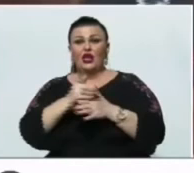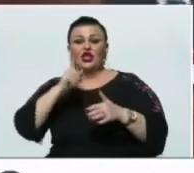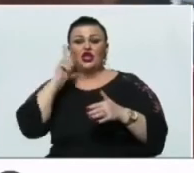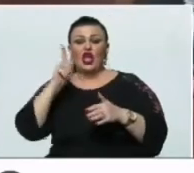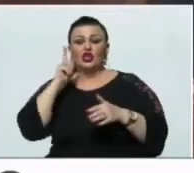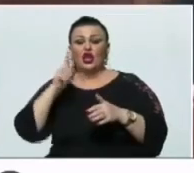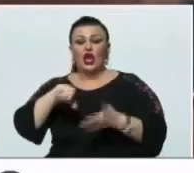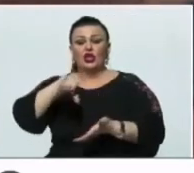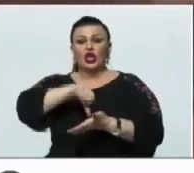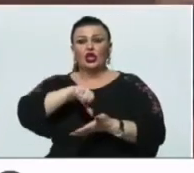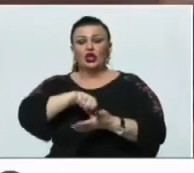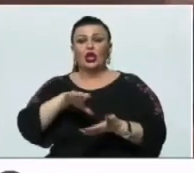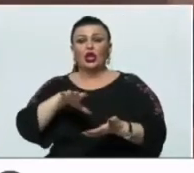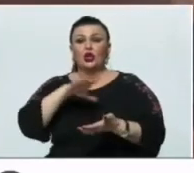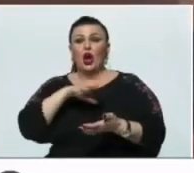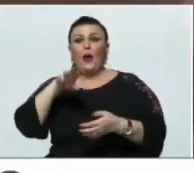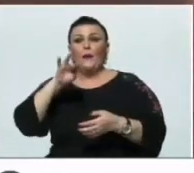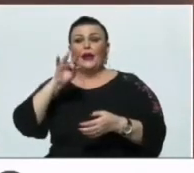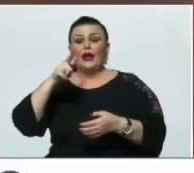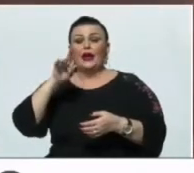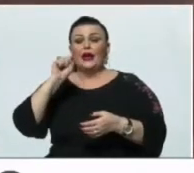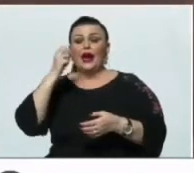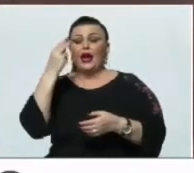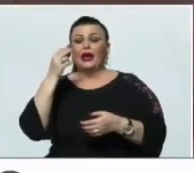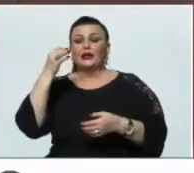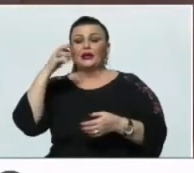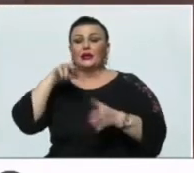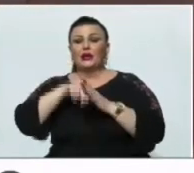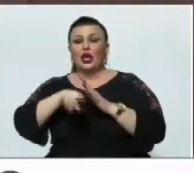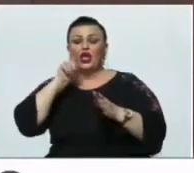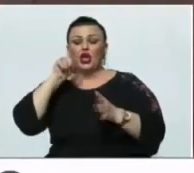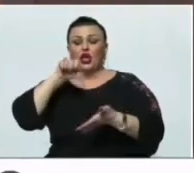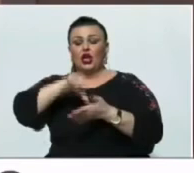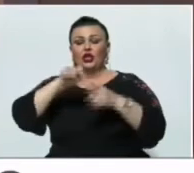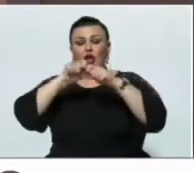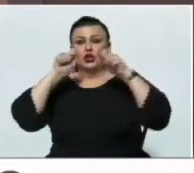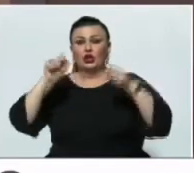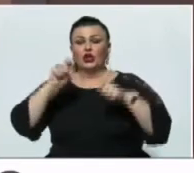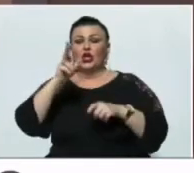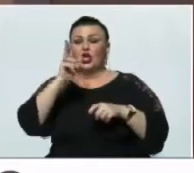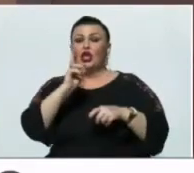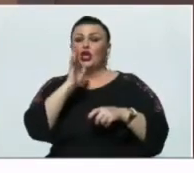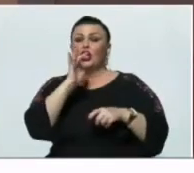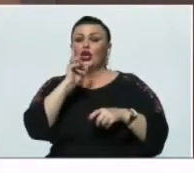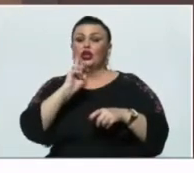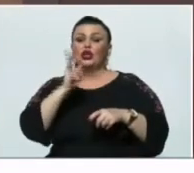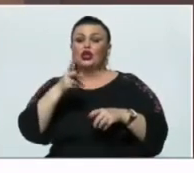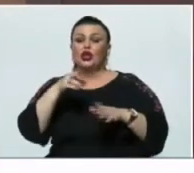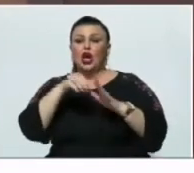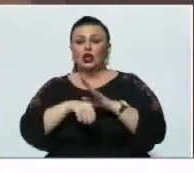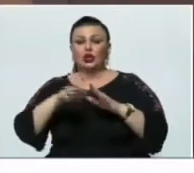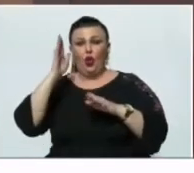Gənclər təşkilatlarından da biri olan Miqrasiya Könülləri Gənclər Təşkilatı iyun ayında bu təşkilat 2 yaşını qeyd edəcək.